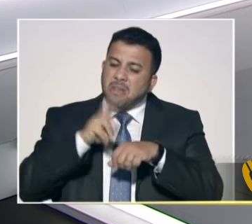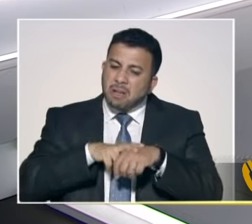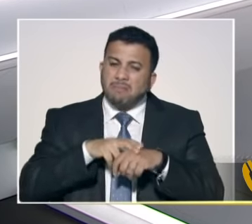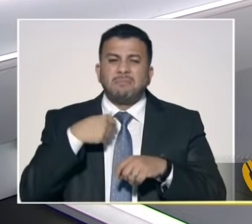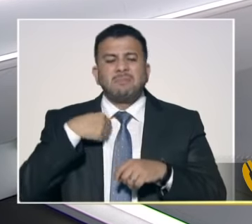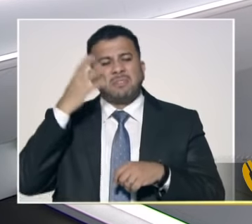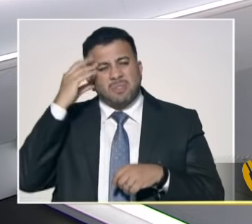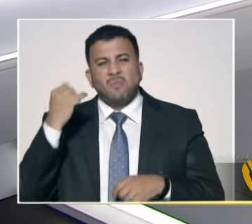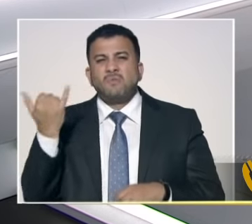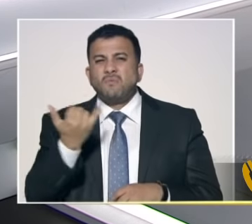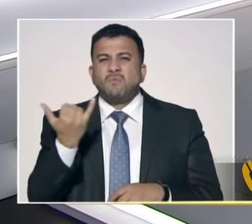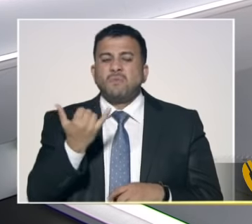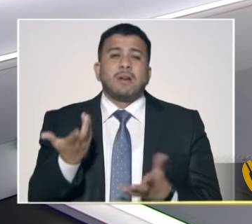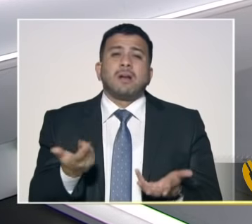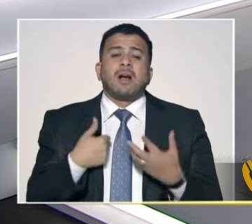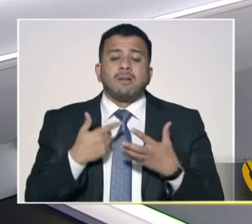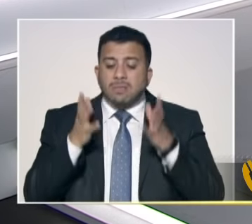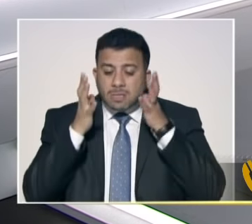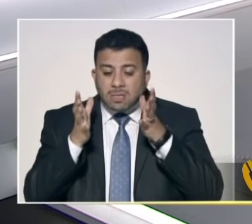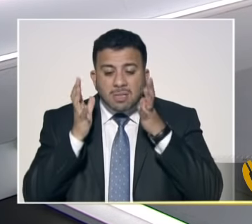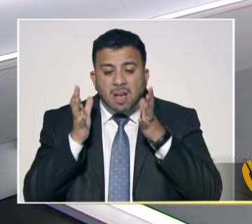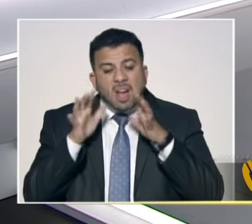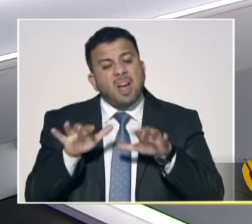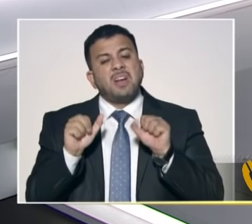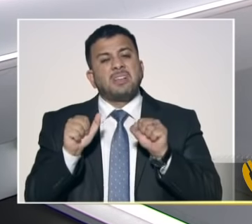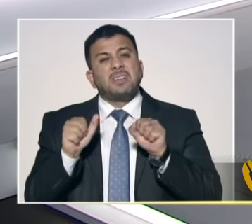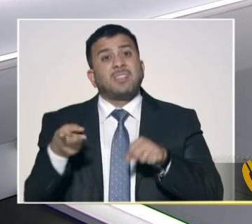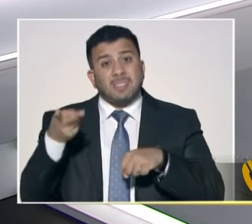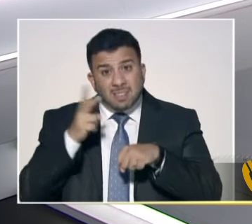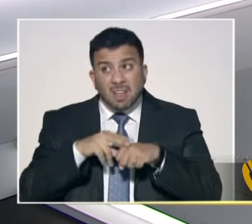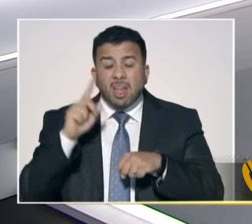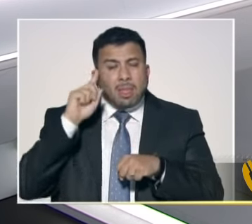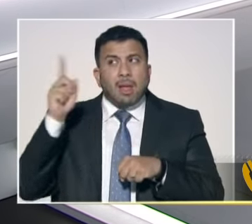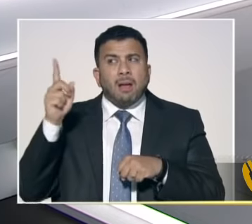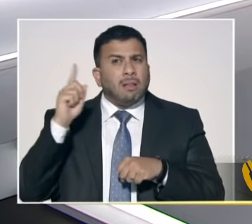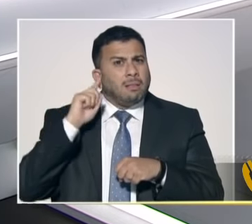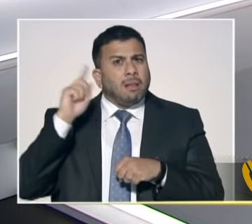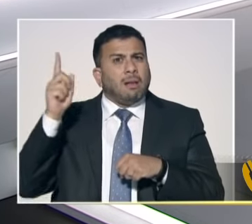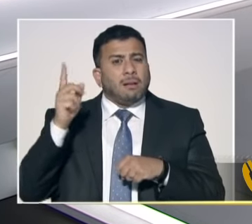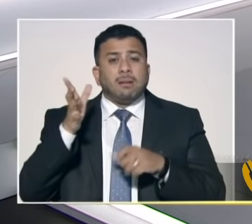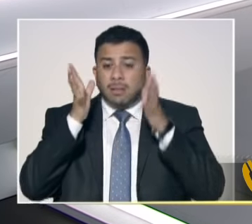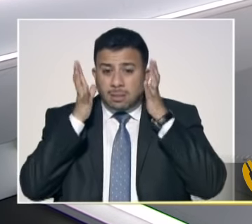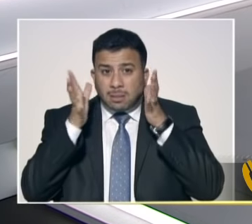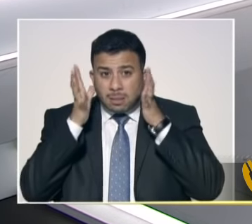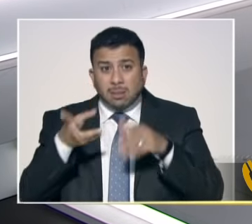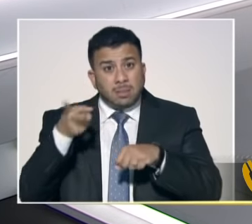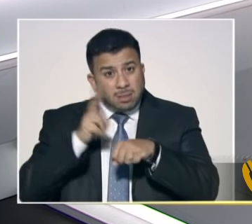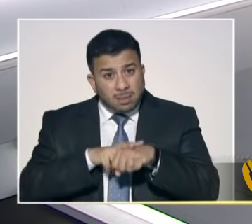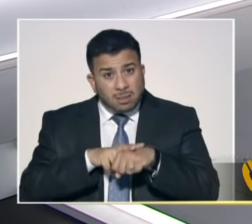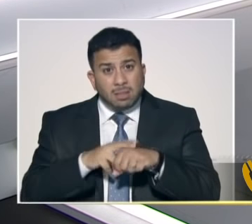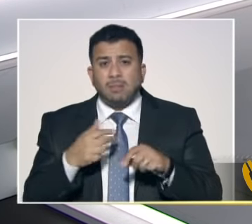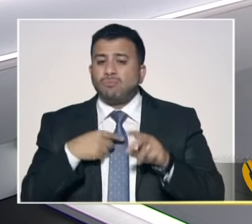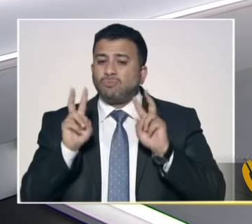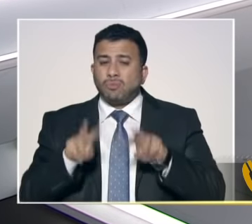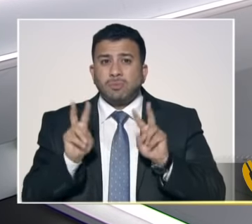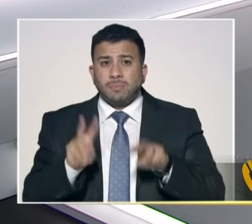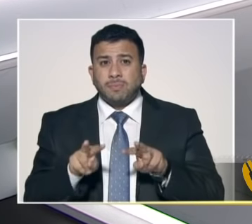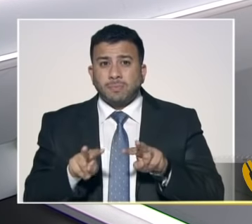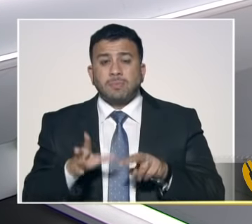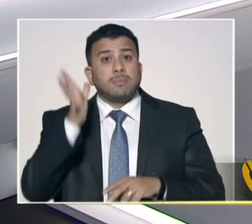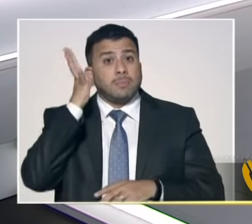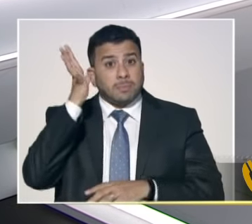إيه وأسعد ما أدري هي اللي أرجع أصليها صح ولا أخليها على صلاتي الأول. حولكم